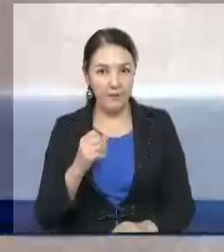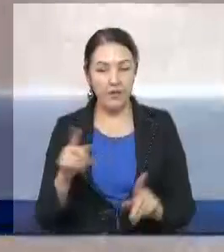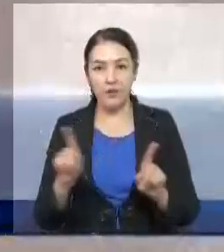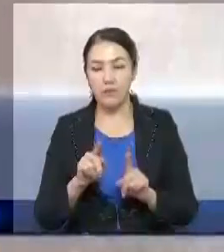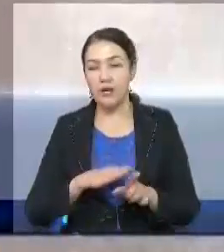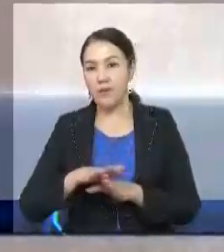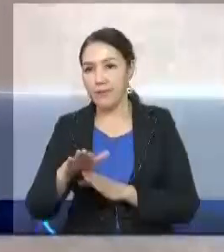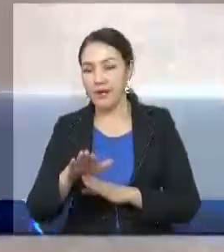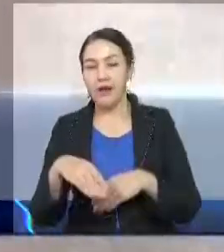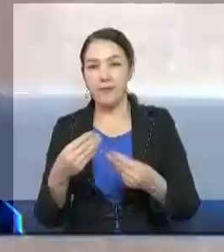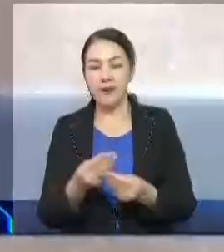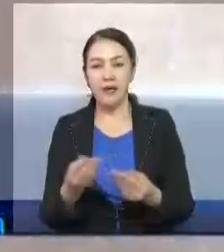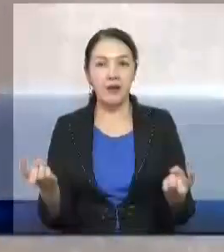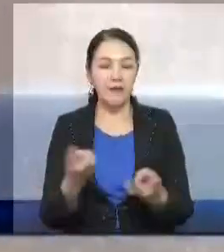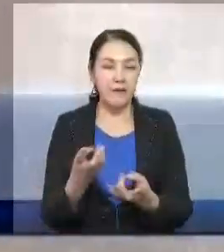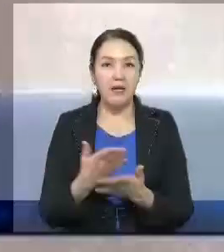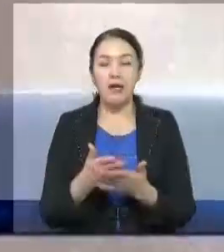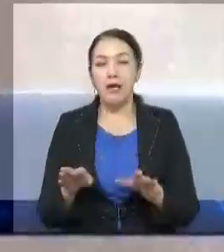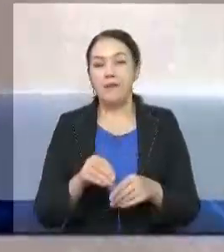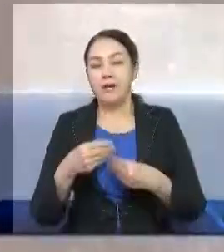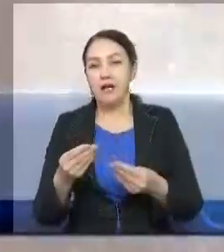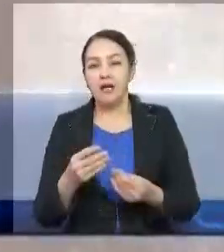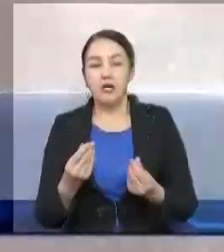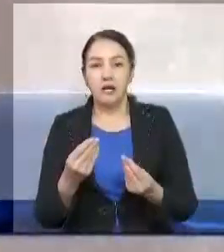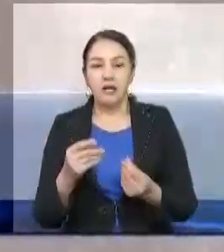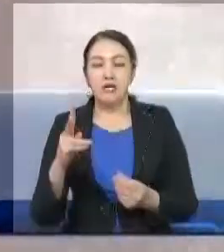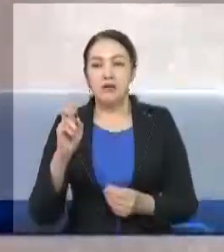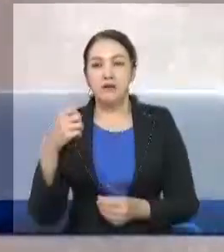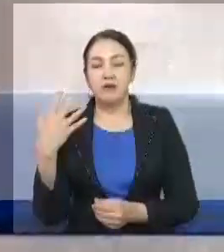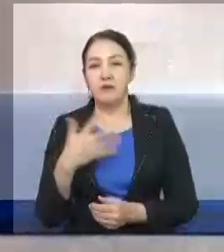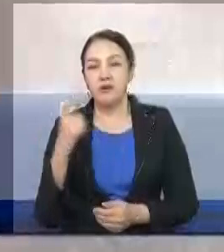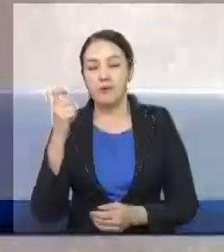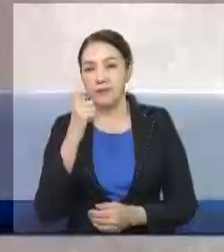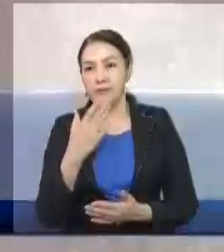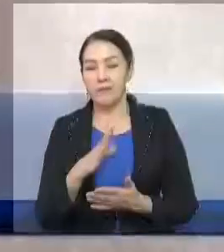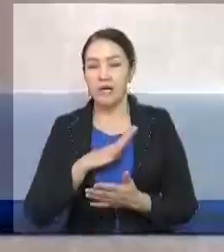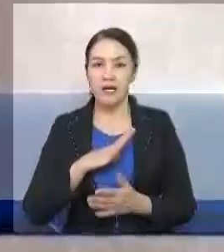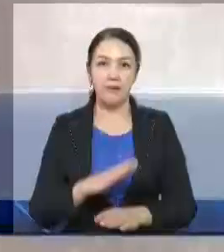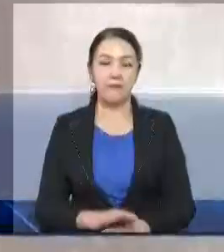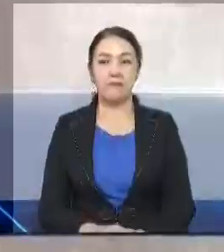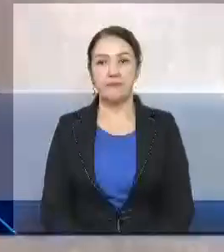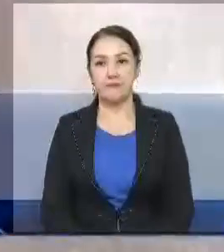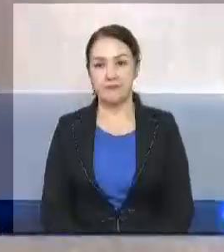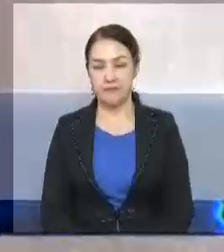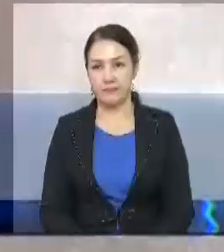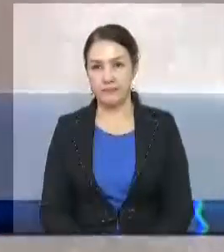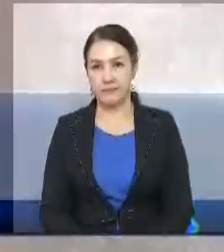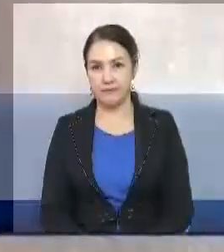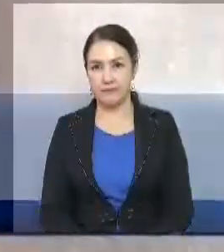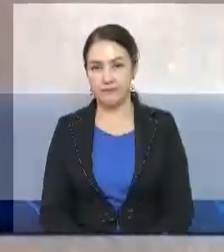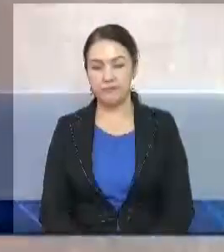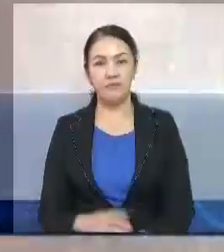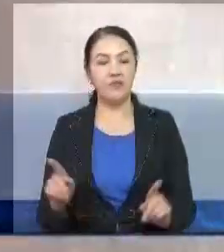что в полном объеме обеспечило потребность. Отпускная цена дизельного топлива для сельхозтоваропроизводителей составила 250 тенге за 1